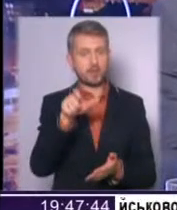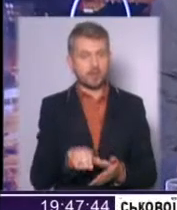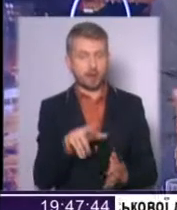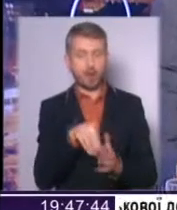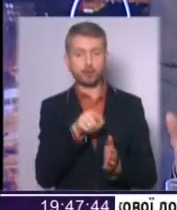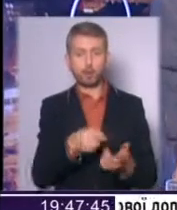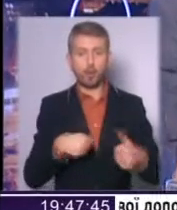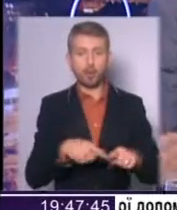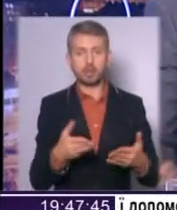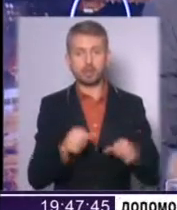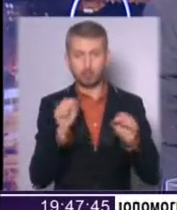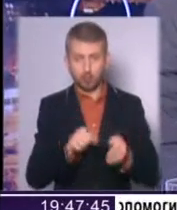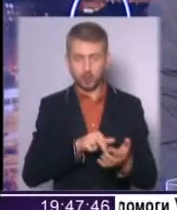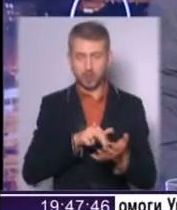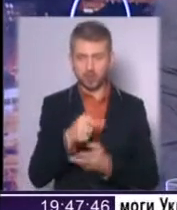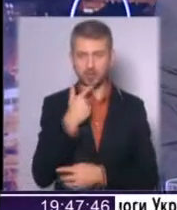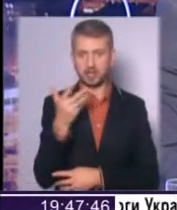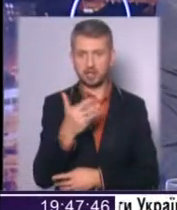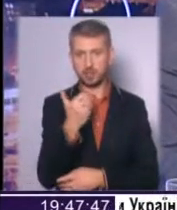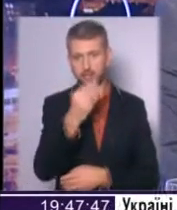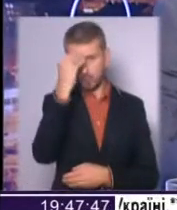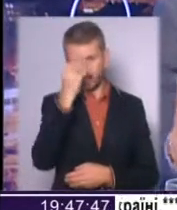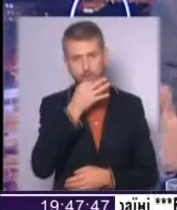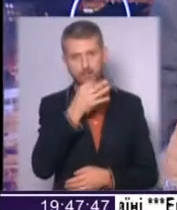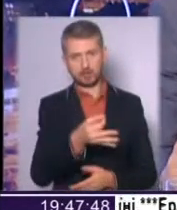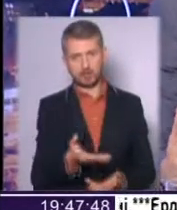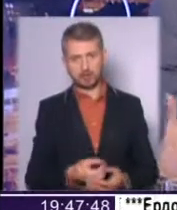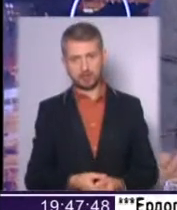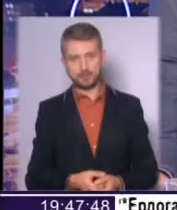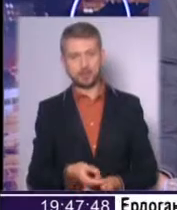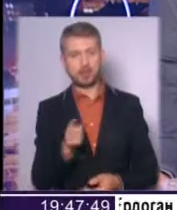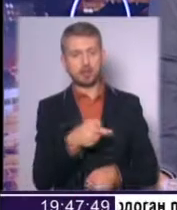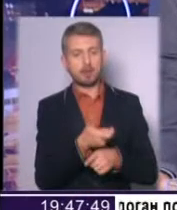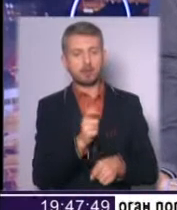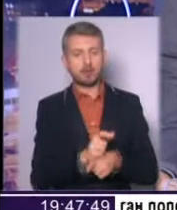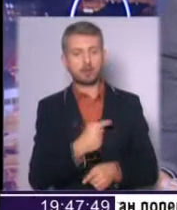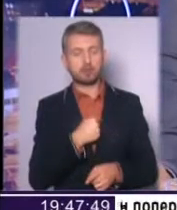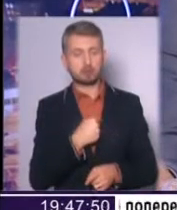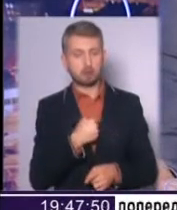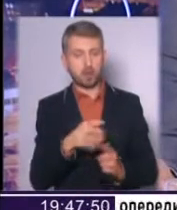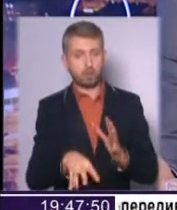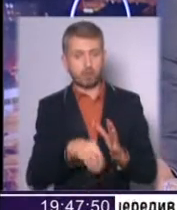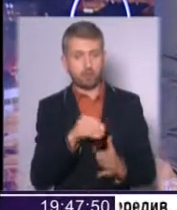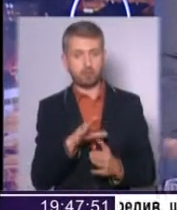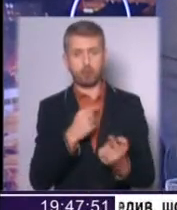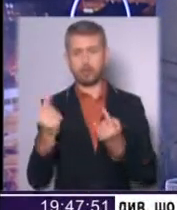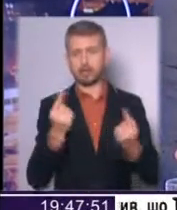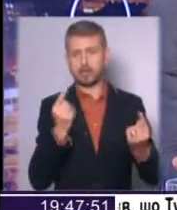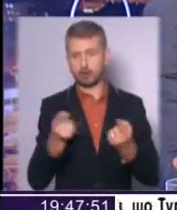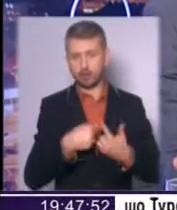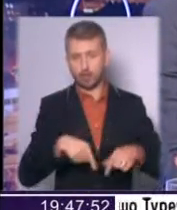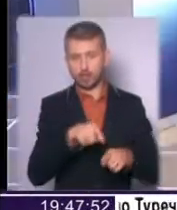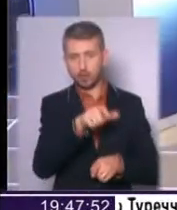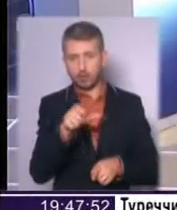якби моя ініціатива, але вона прийшла в парламенті. Тобто я ж кажу, що багато не проходить, але дещо проходить. І ви кажете, вийти мені звідти, ну